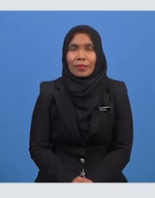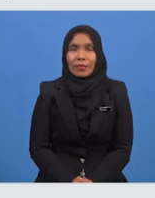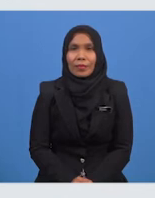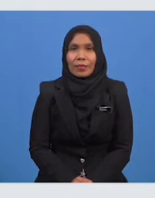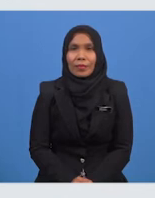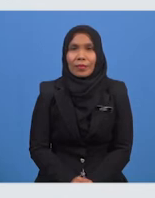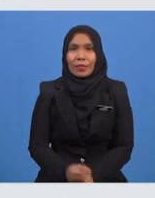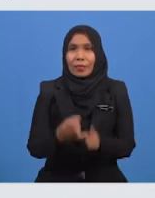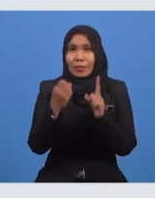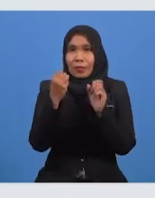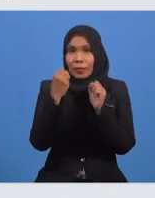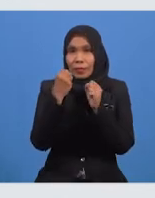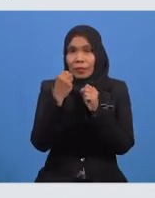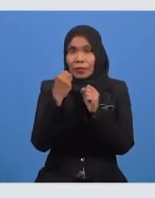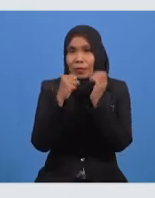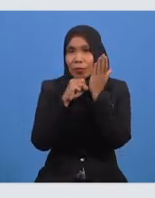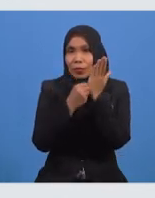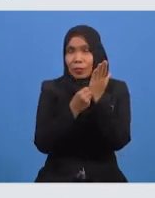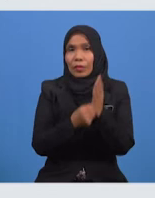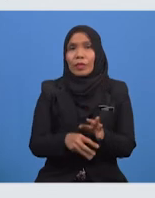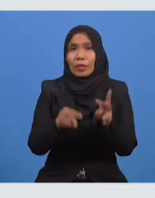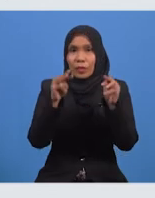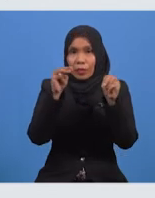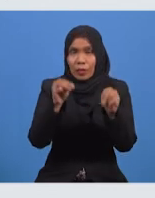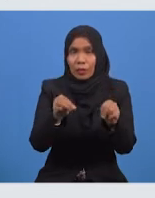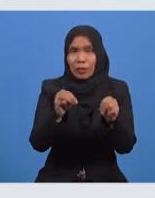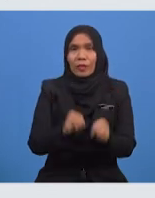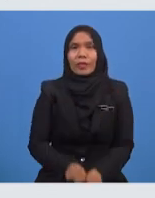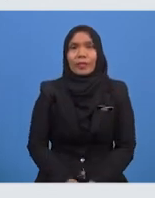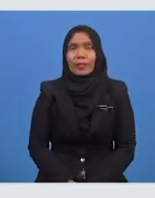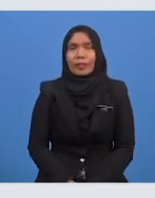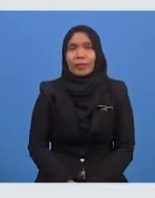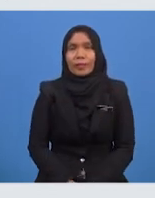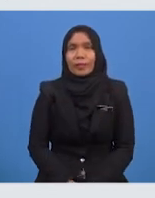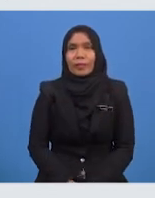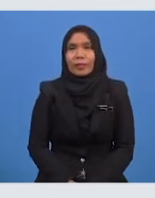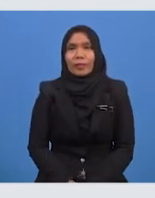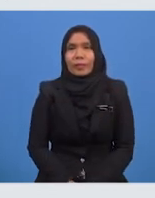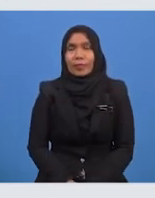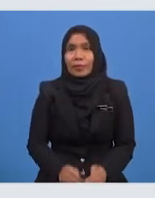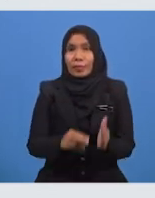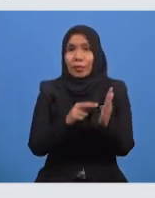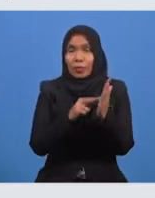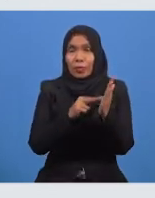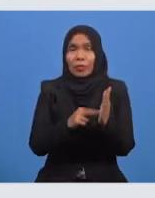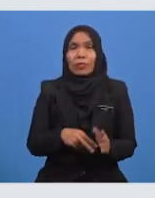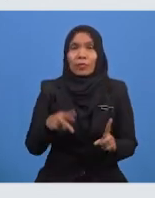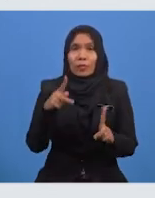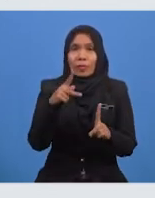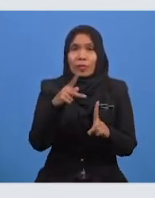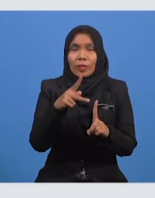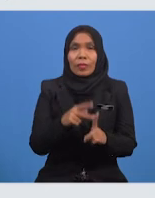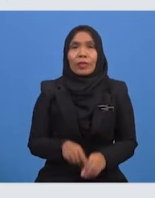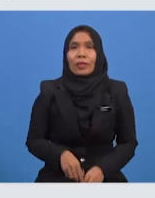sesebuah organisasi. Kesan penggunaannya dalam perniagaan penting kerana mengurangkan kos